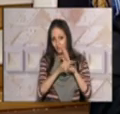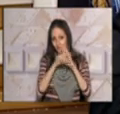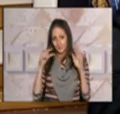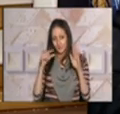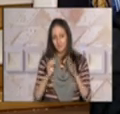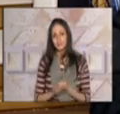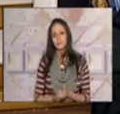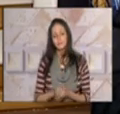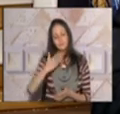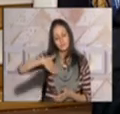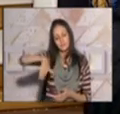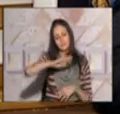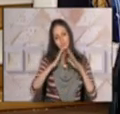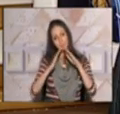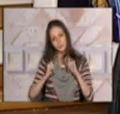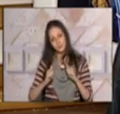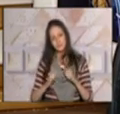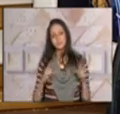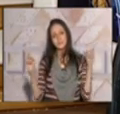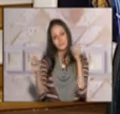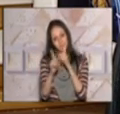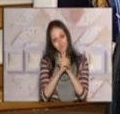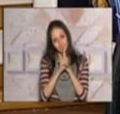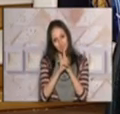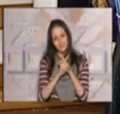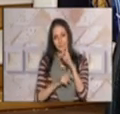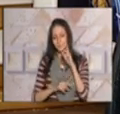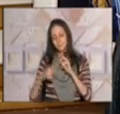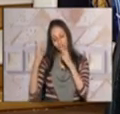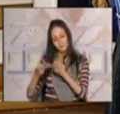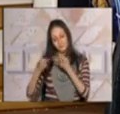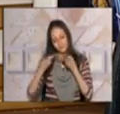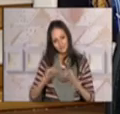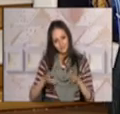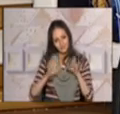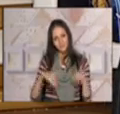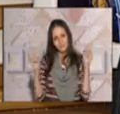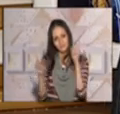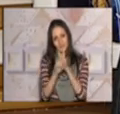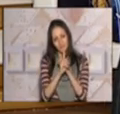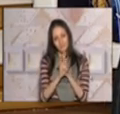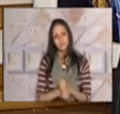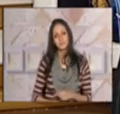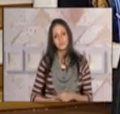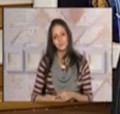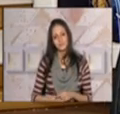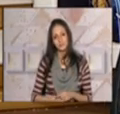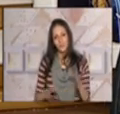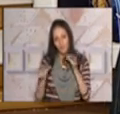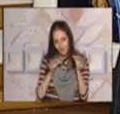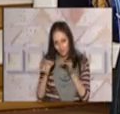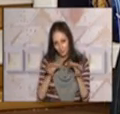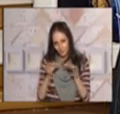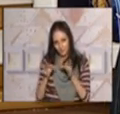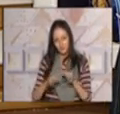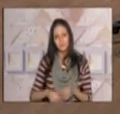المستوى الوطني من خلال لقائنا مع ضيفي العزيز اللي بيشرفنا في لقاء الليلة، المهندس خالد مصطفى